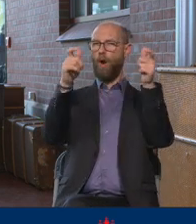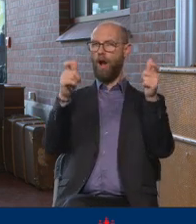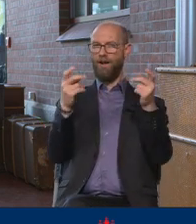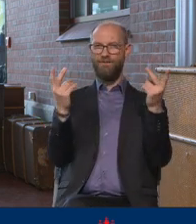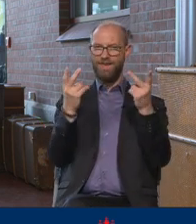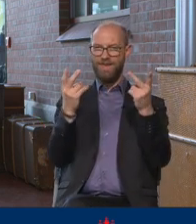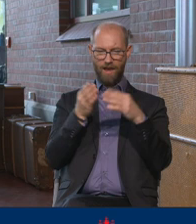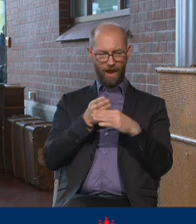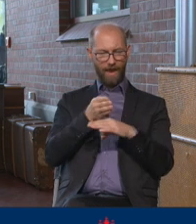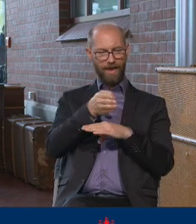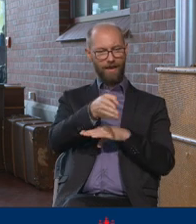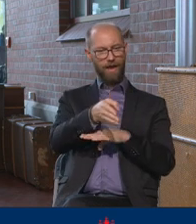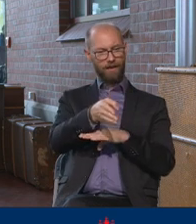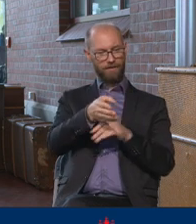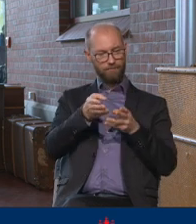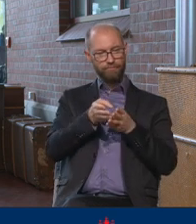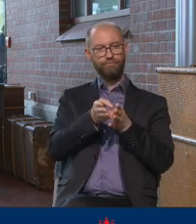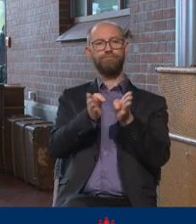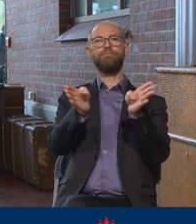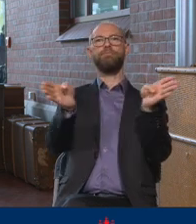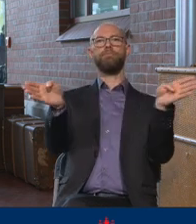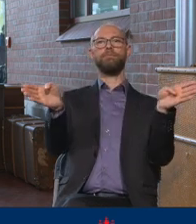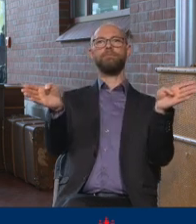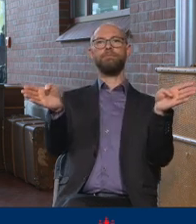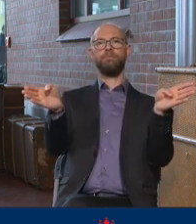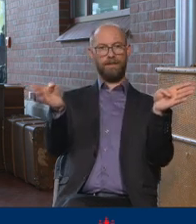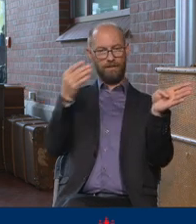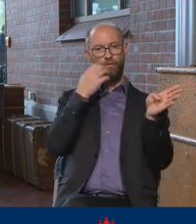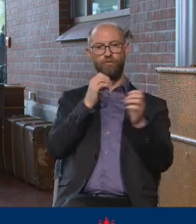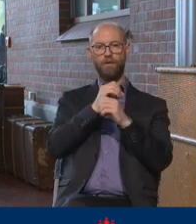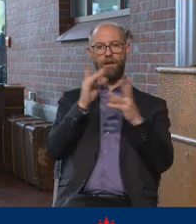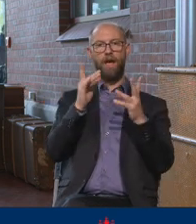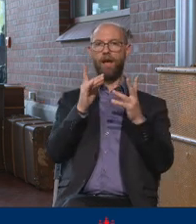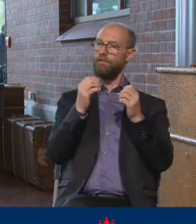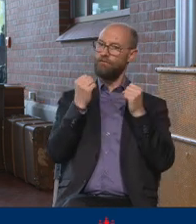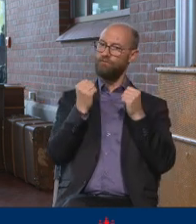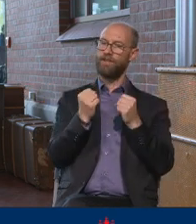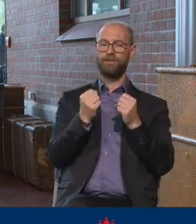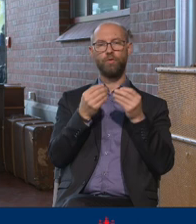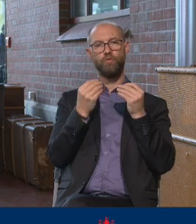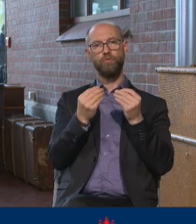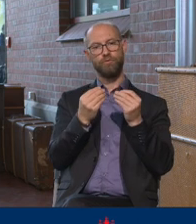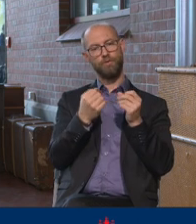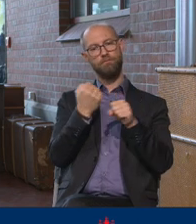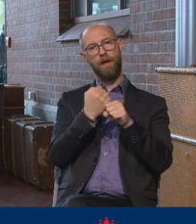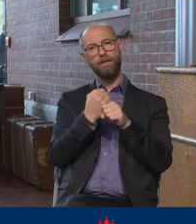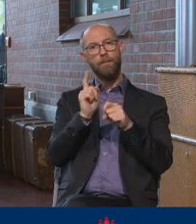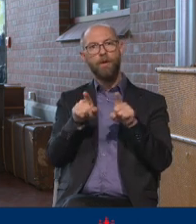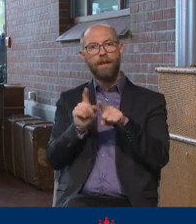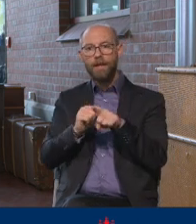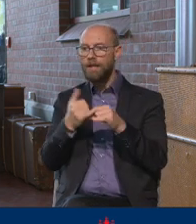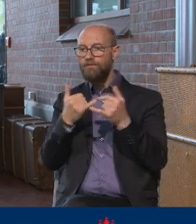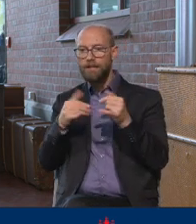vordergrund aber gleichwohl es ist an dieser stelle genauso wichtig eine städtische lebensqualität an diesen orten zu erreichen wie kann dies